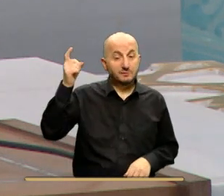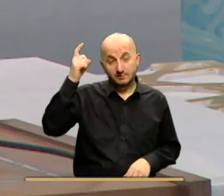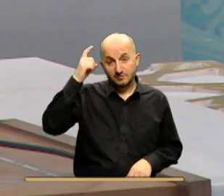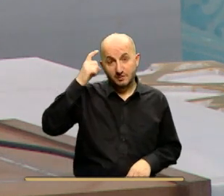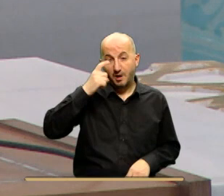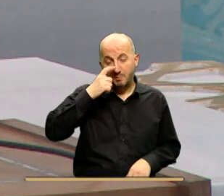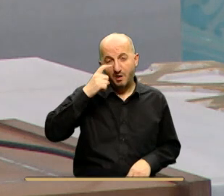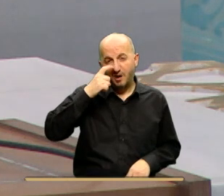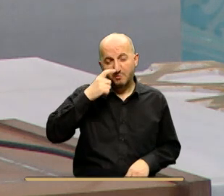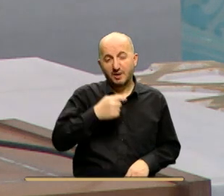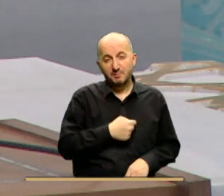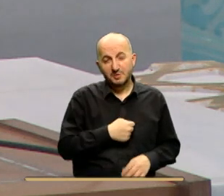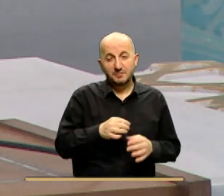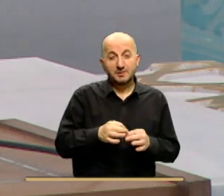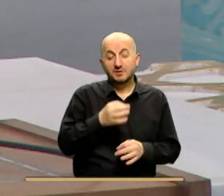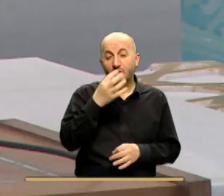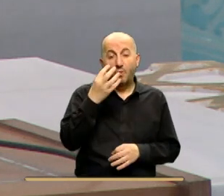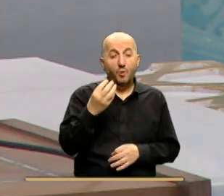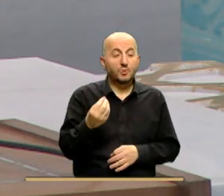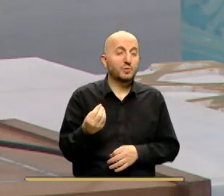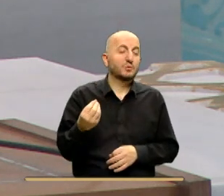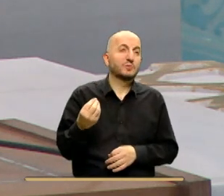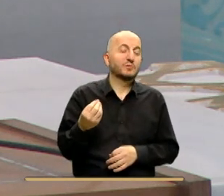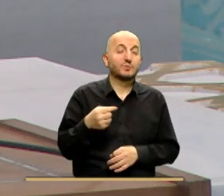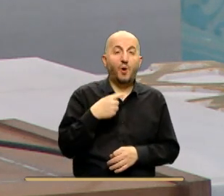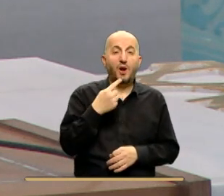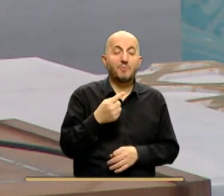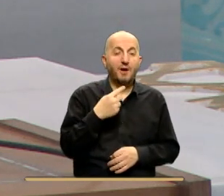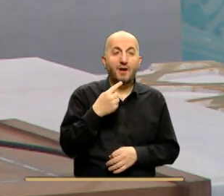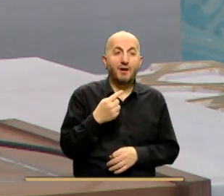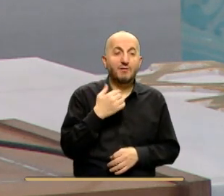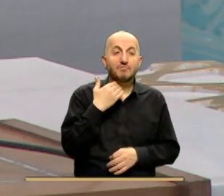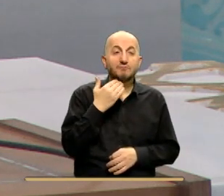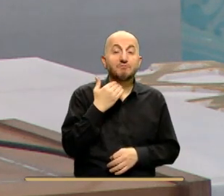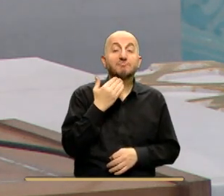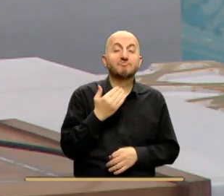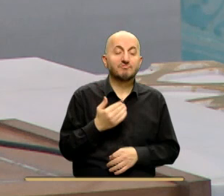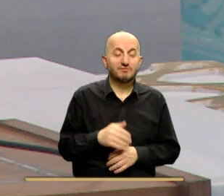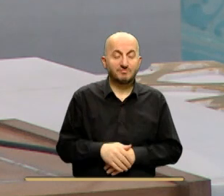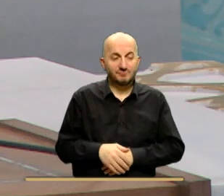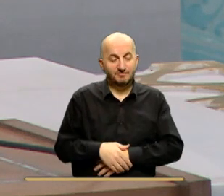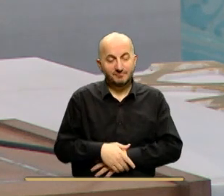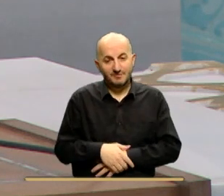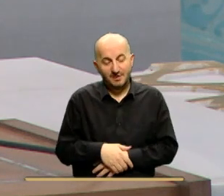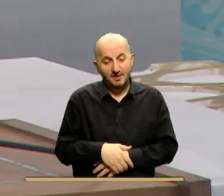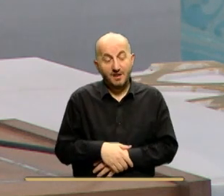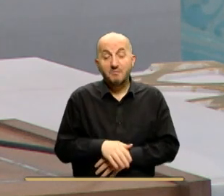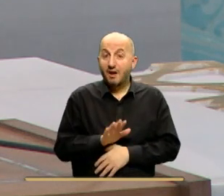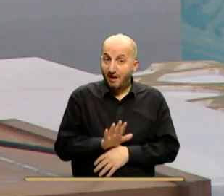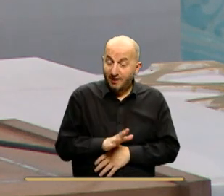kaba, katı kalpli birisinin olduğunu söylemek bu mümkün değil.